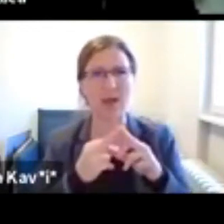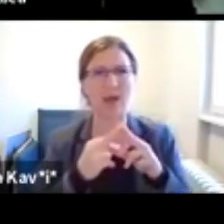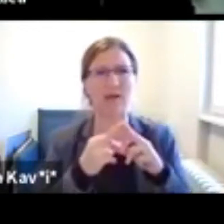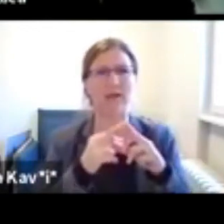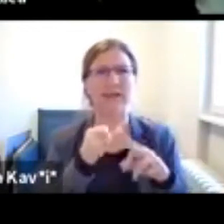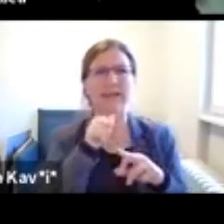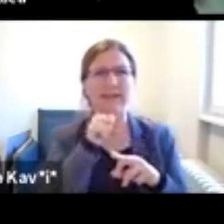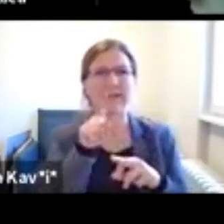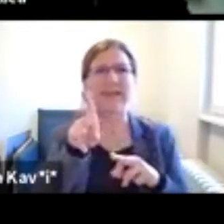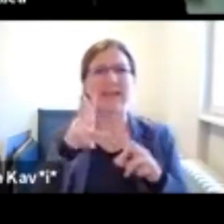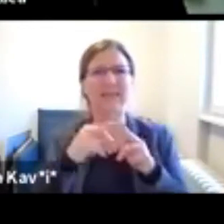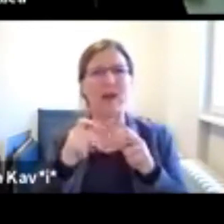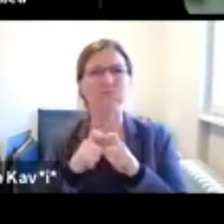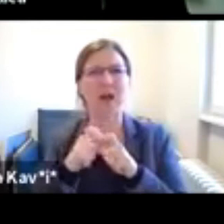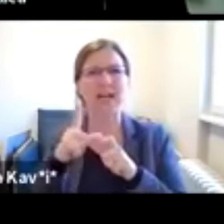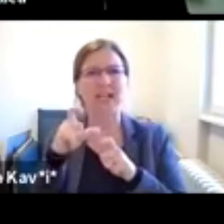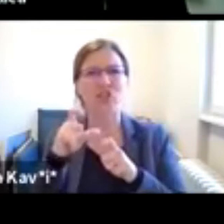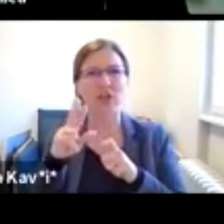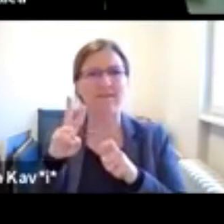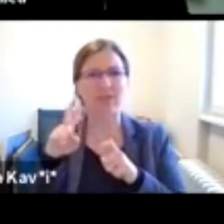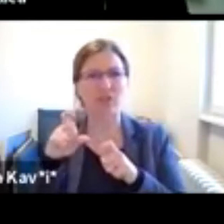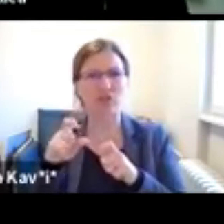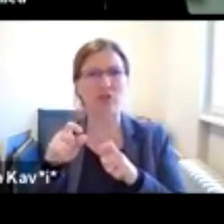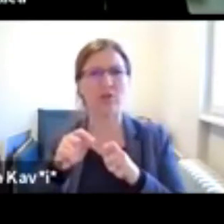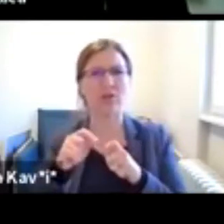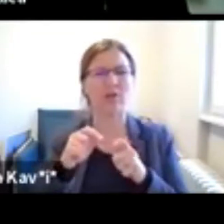i Iva Baričević,